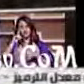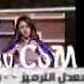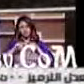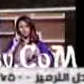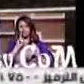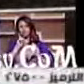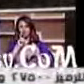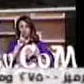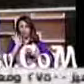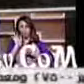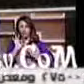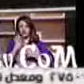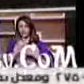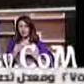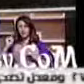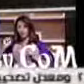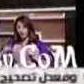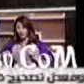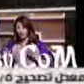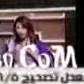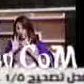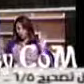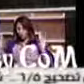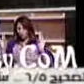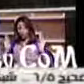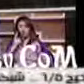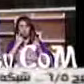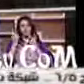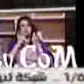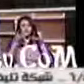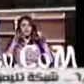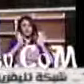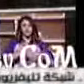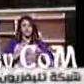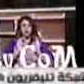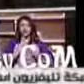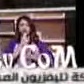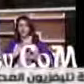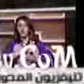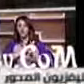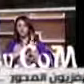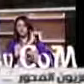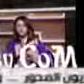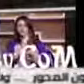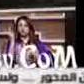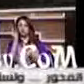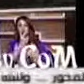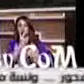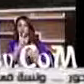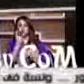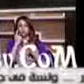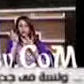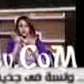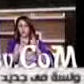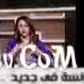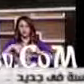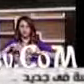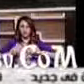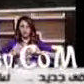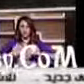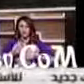الامن قبل قليل يعني في حاله تاهب امني وعسكري يعني يعني هذه معلومه